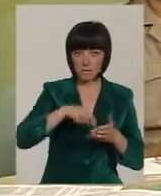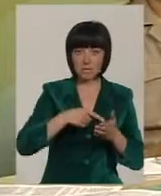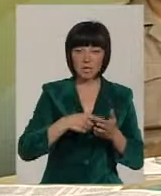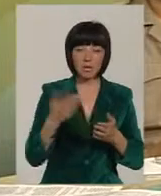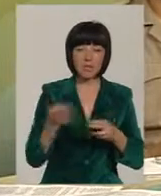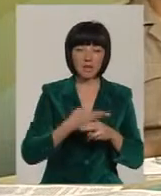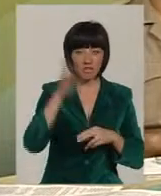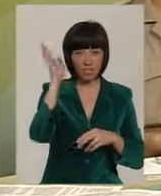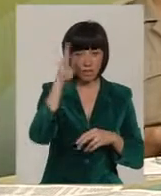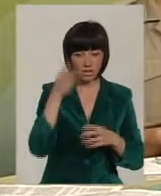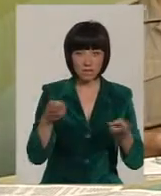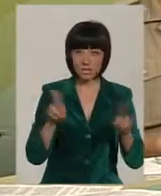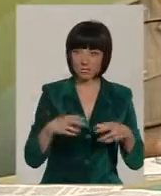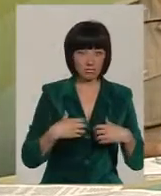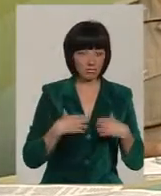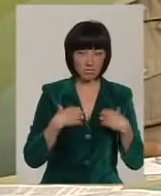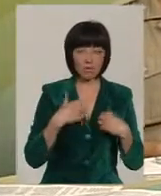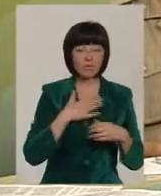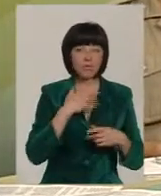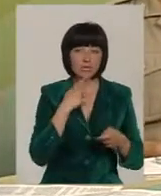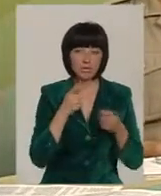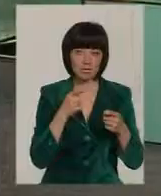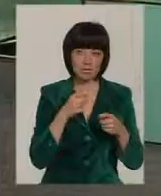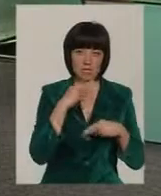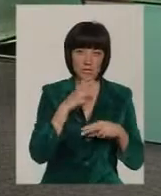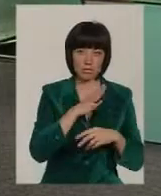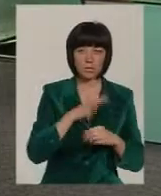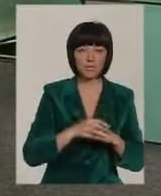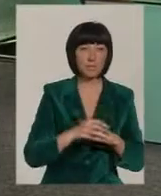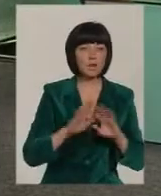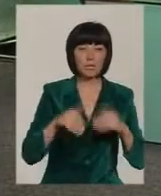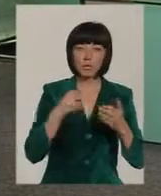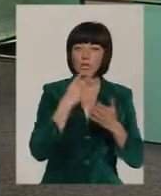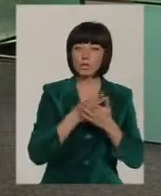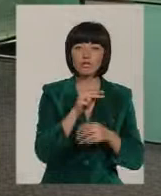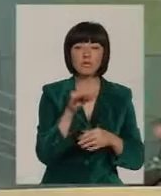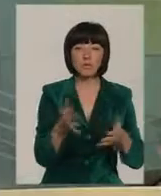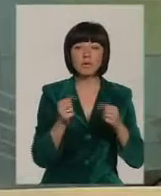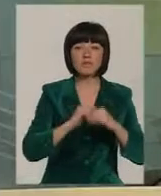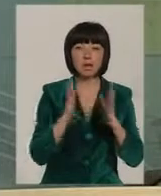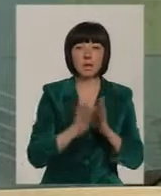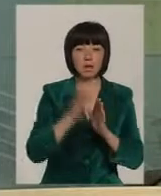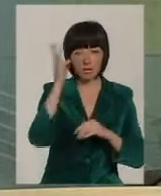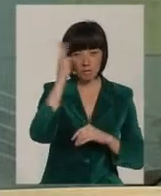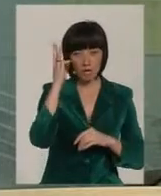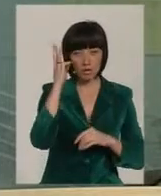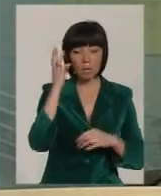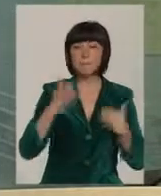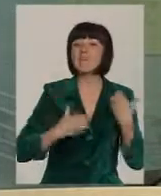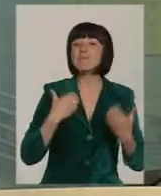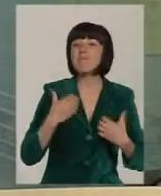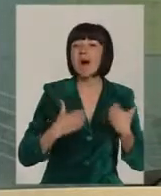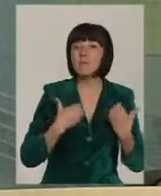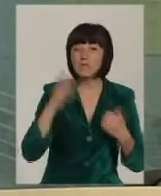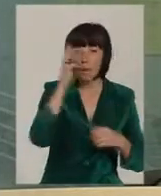річ. І через те нам треба дуже бути уважним в цьому плані. І, панове, я пропоную подивитися, чи приймаються взагалі хмельничани безпекою